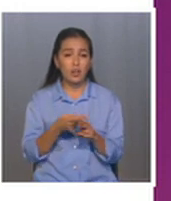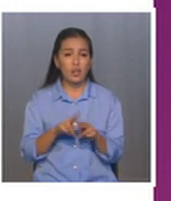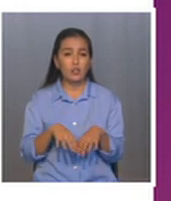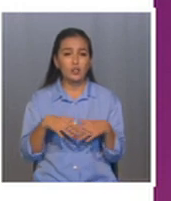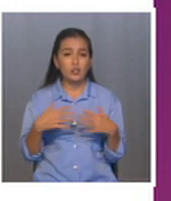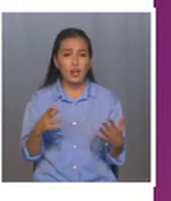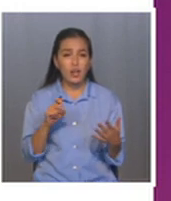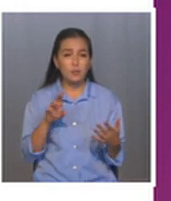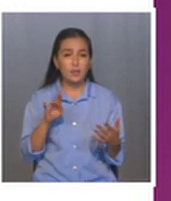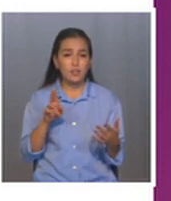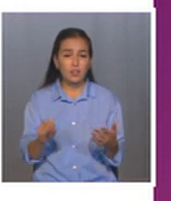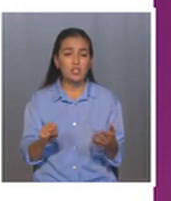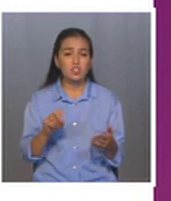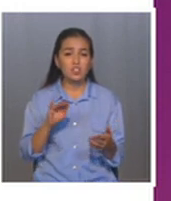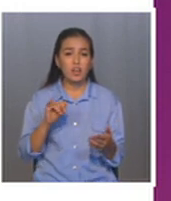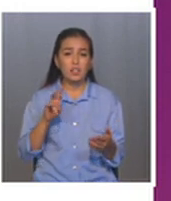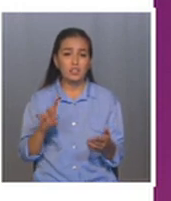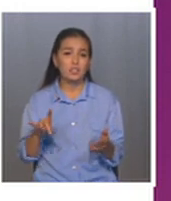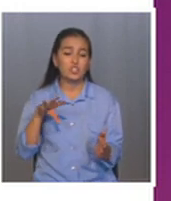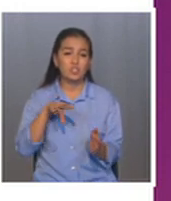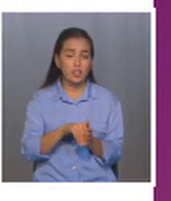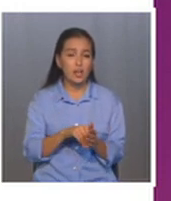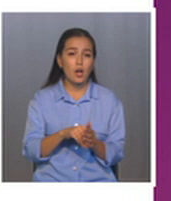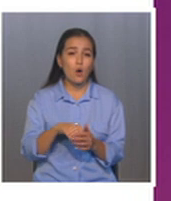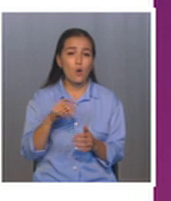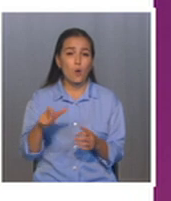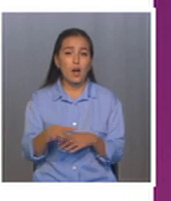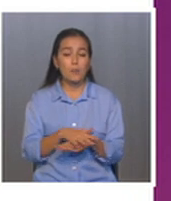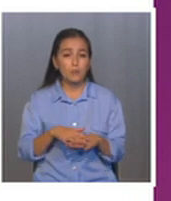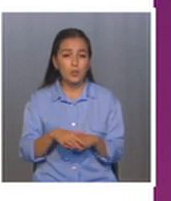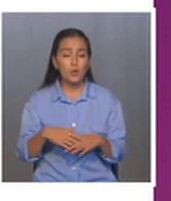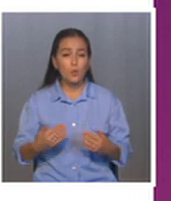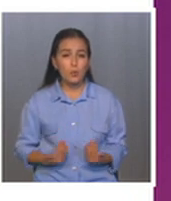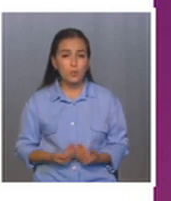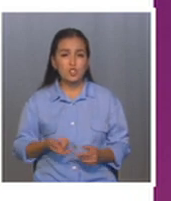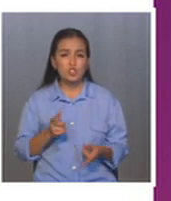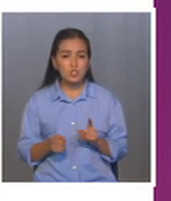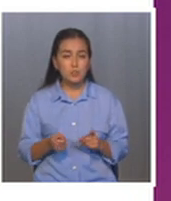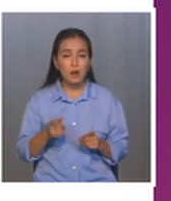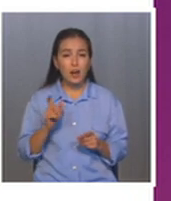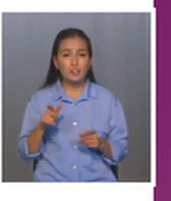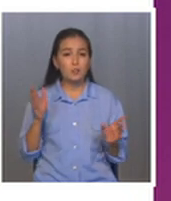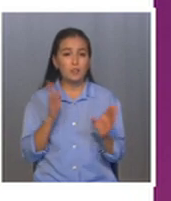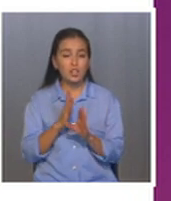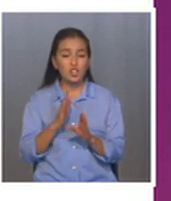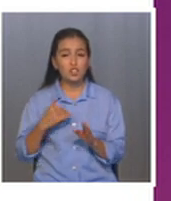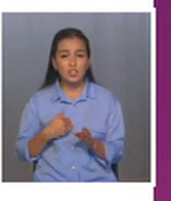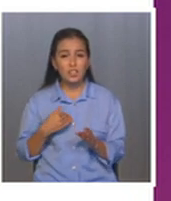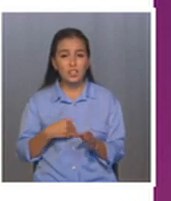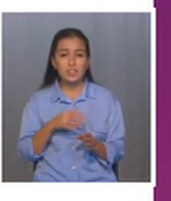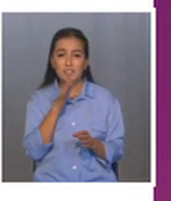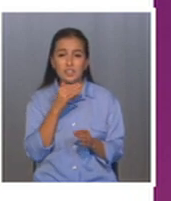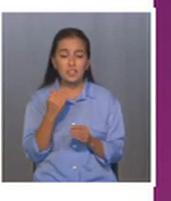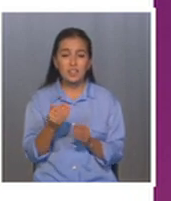эпикалық жанрға жатады. Себебі қоғамды өмір шындығы мен адам тағдырының жекелеген сәттері мен